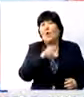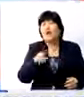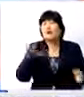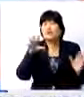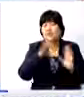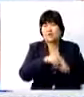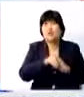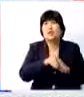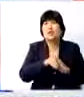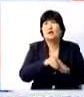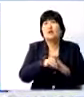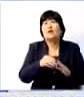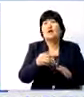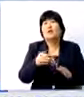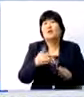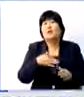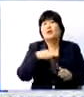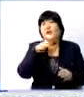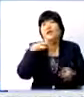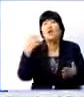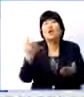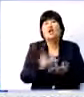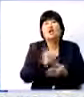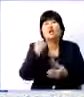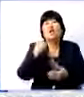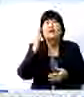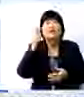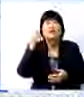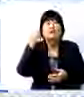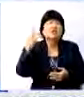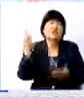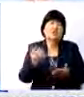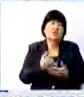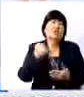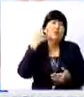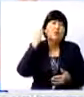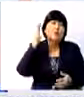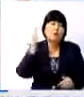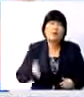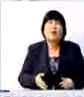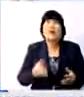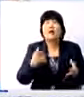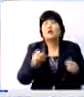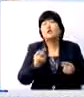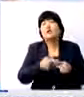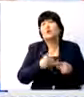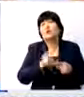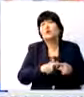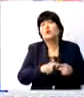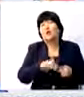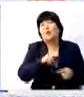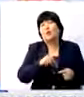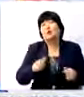ішінде менің талай жетістіктерім болды. Алда талай жетістіктерге жетеміз деп үміттенеміз. Және де осы